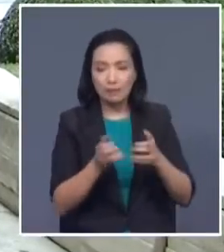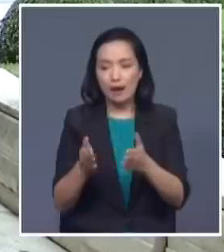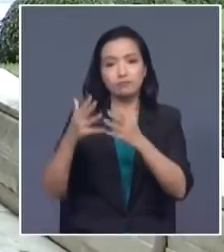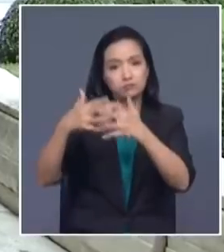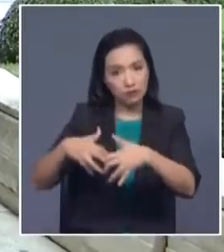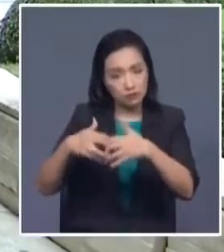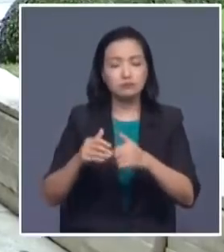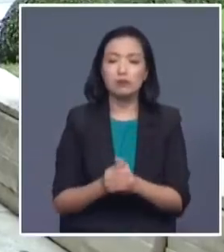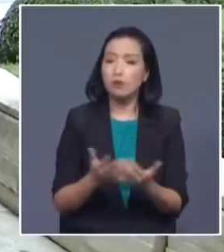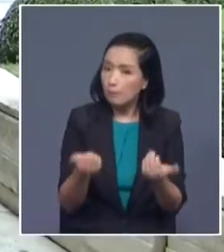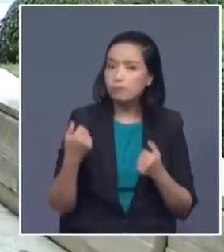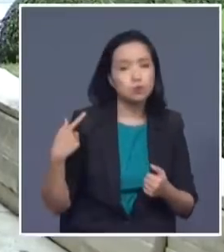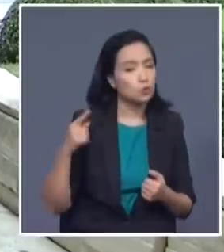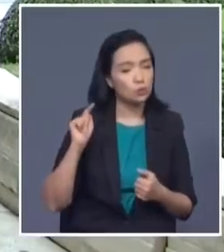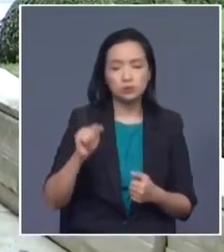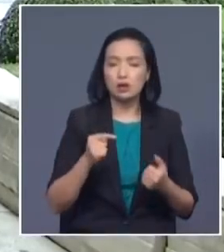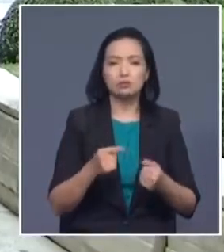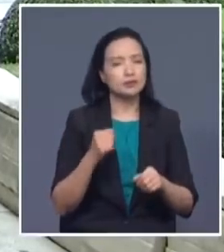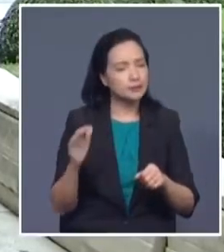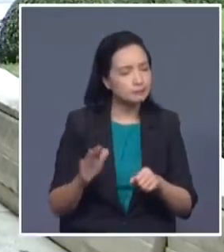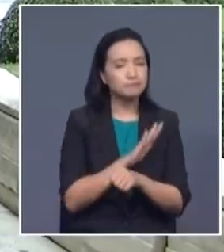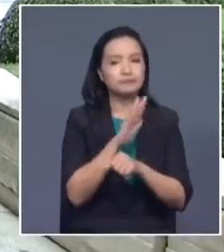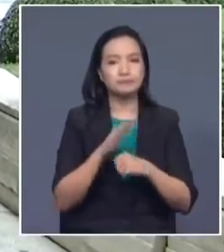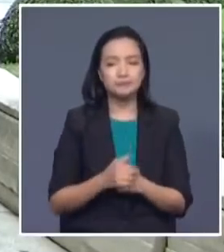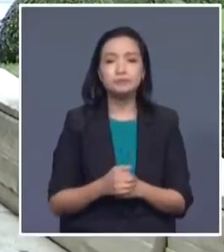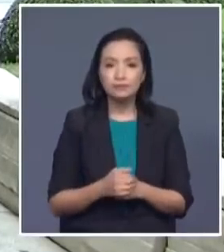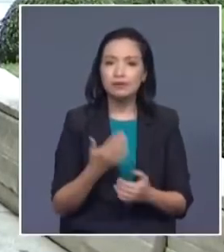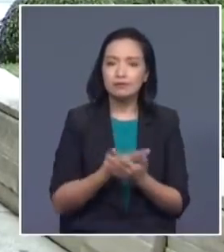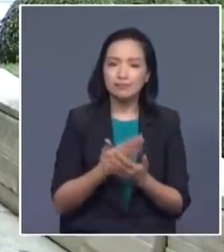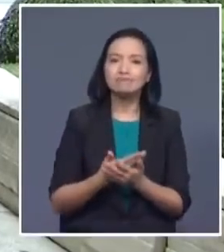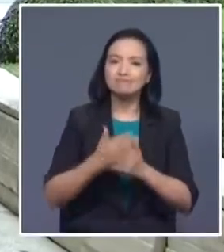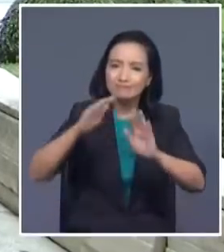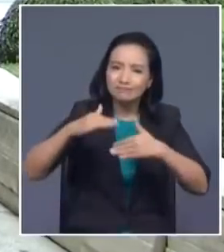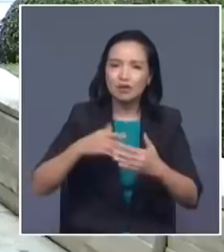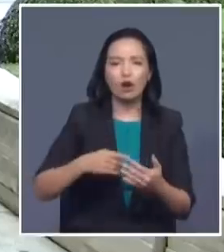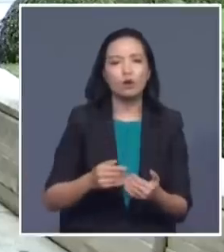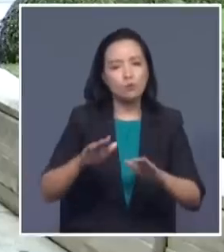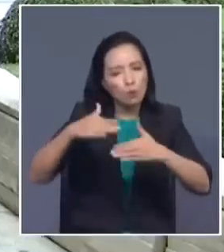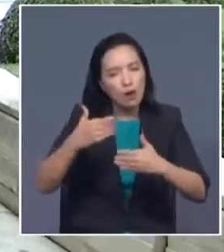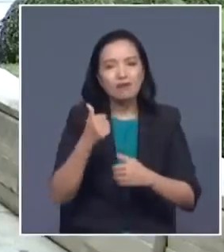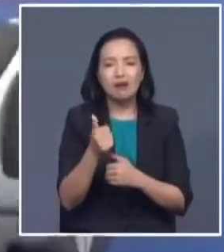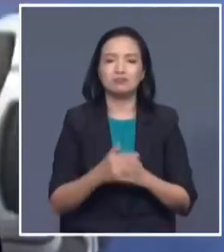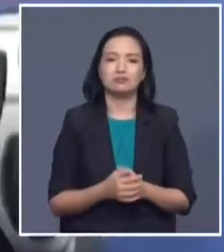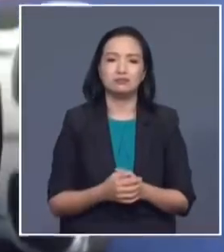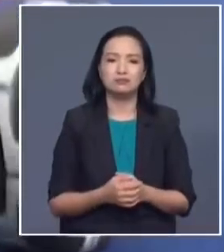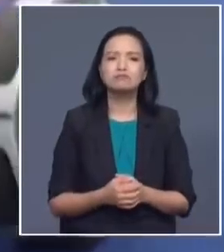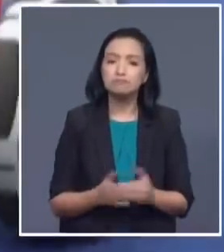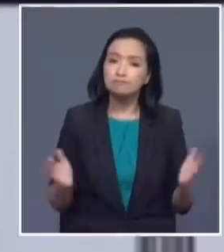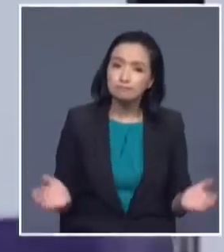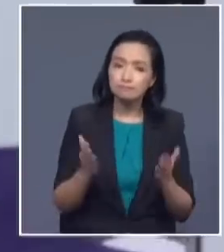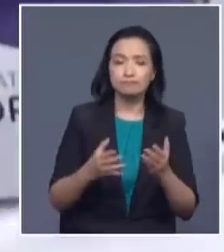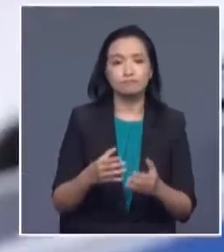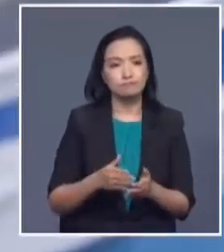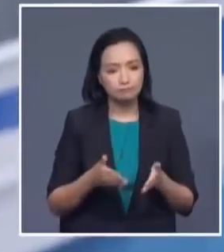รมให้รับประโยชน์จากผลงานวิจัยอย่างเต็มที่สามารถจะทำรายได้กลับเข้าสู่ประชาคมวิจัยได้ขณะเดียวกันก็จะช่วยส่งเสริมภา